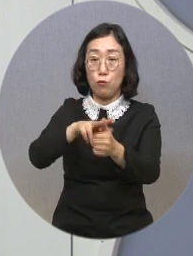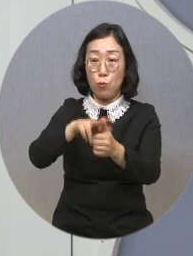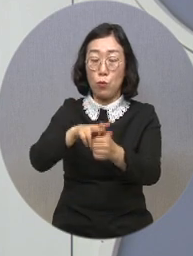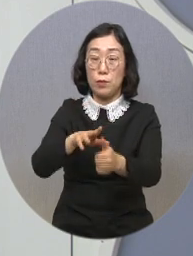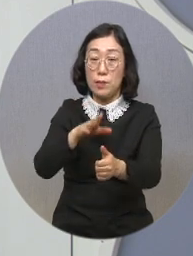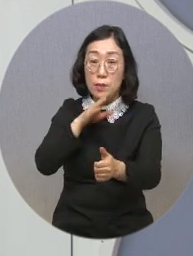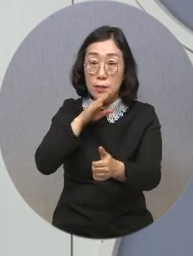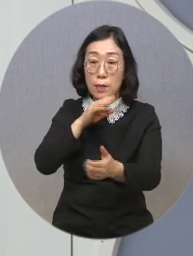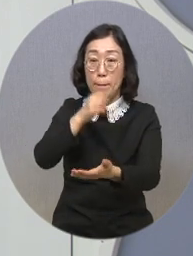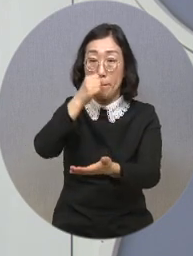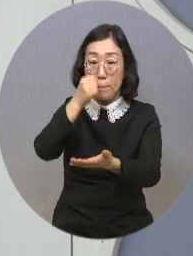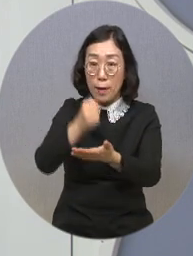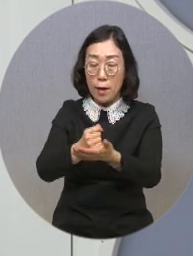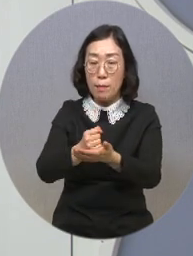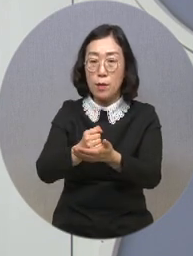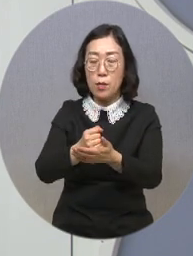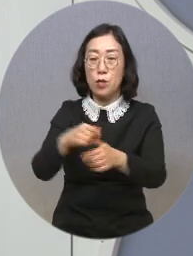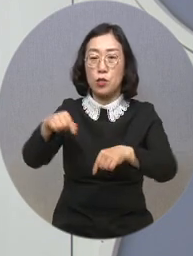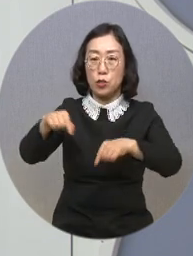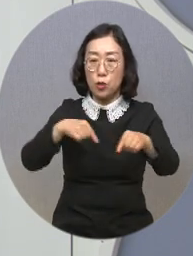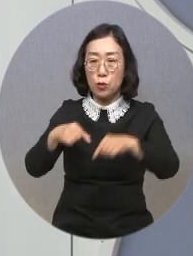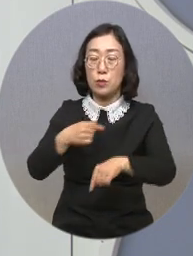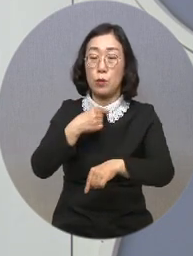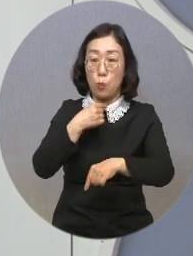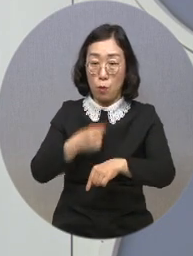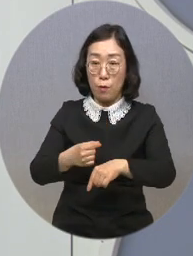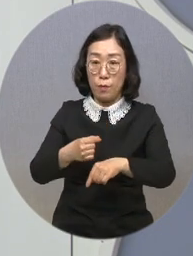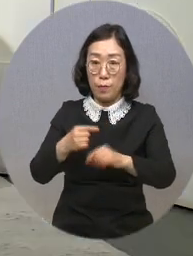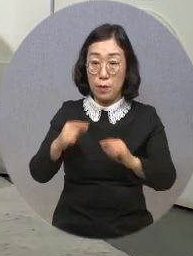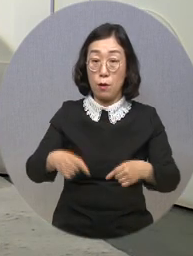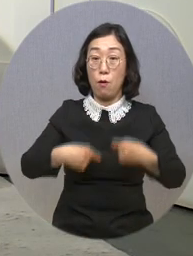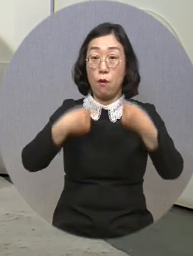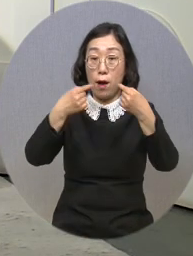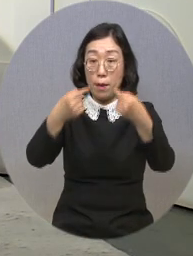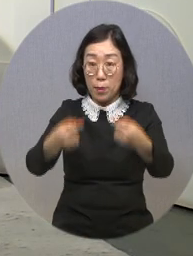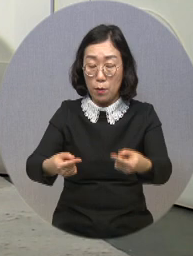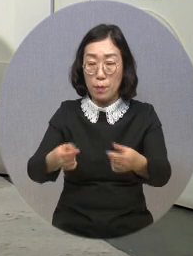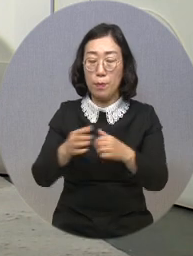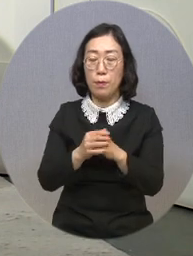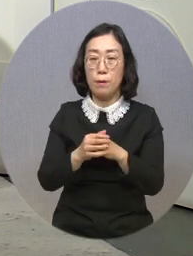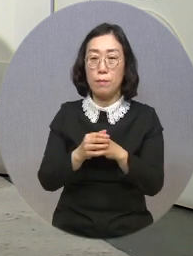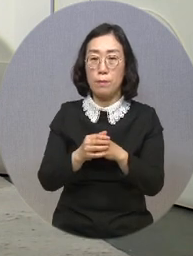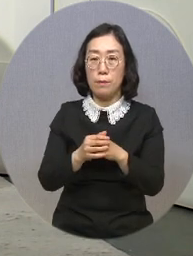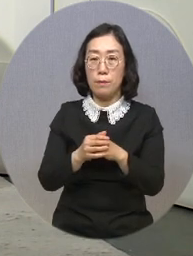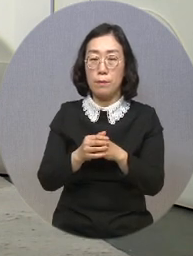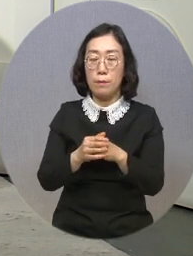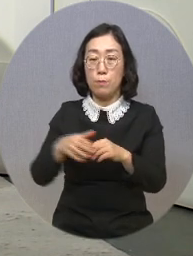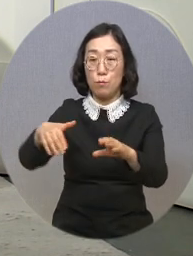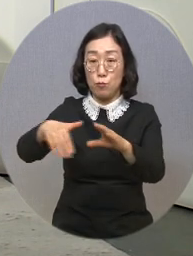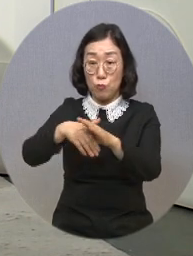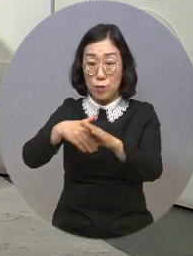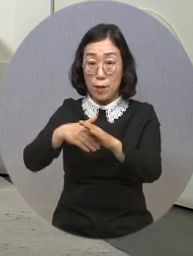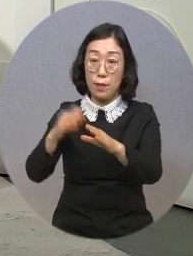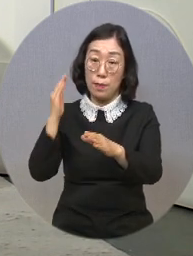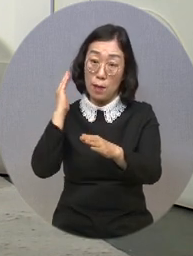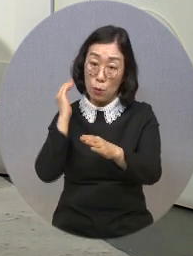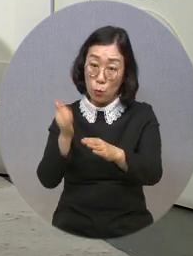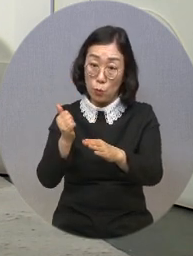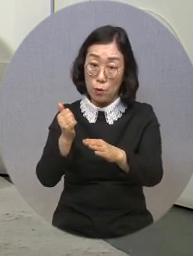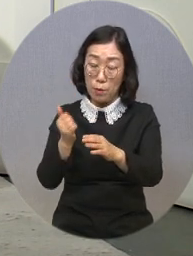진짜 바람직한 중견 정치를 해야 되겠다 국회에 들어가면 이 문재인 대통령이 되고